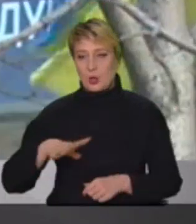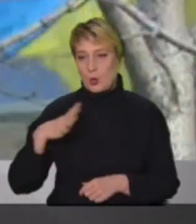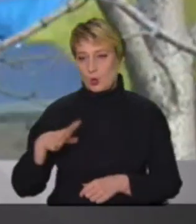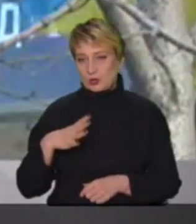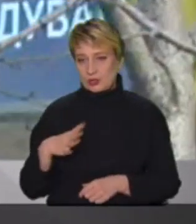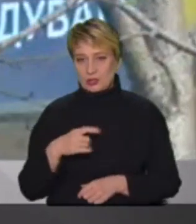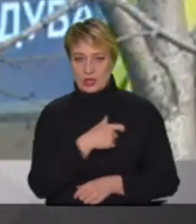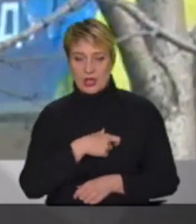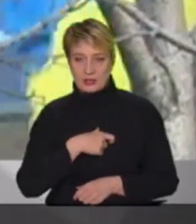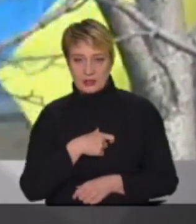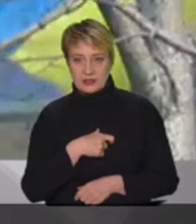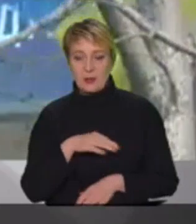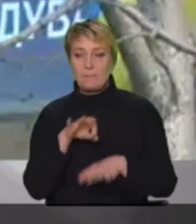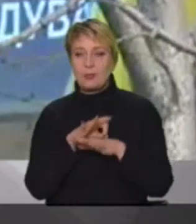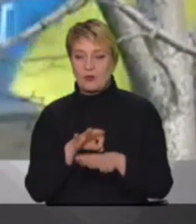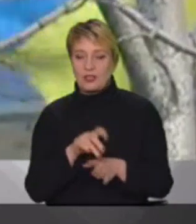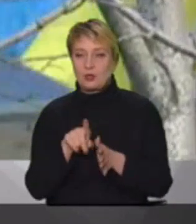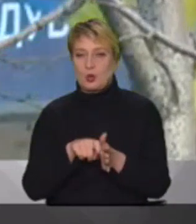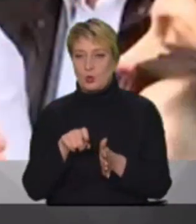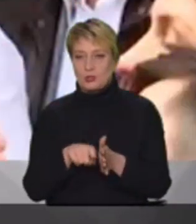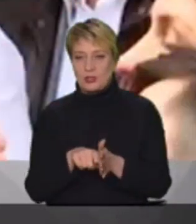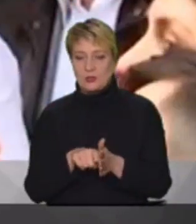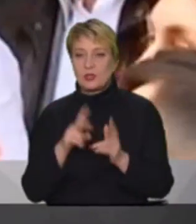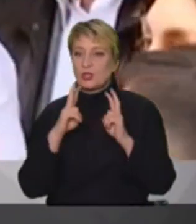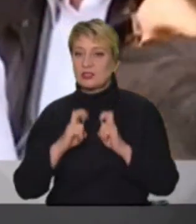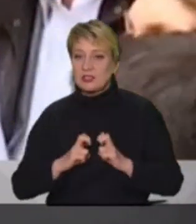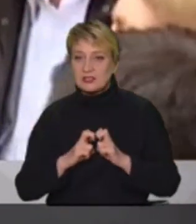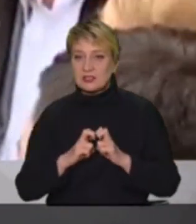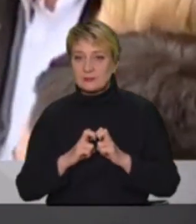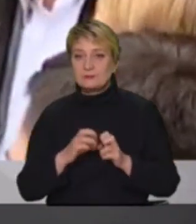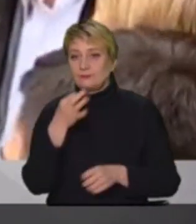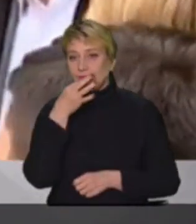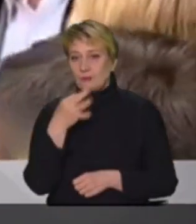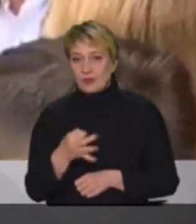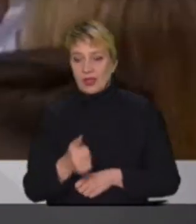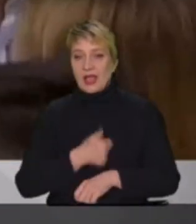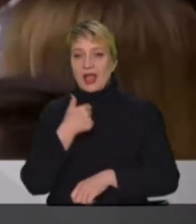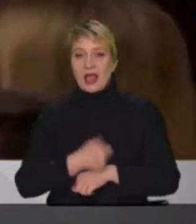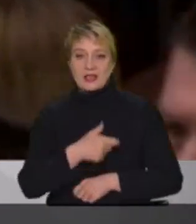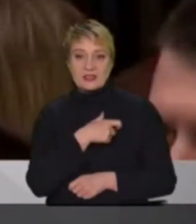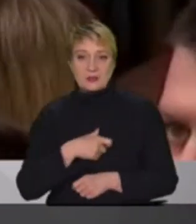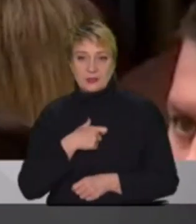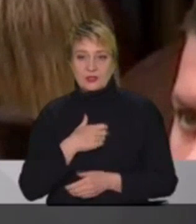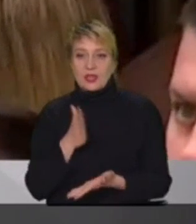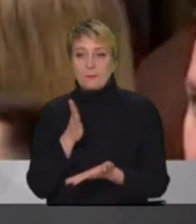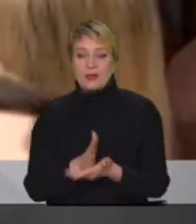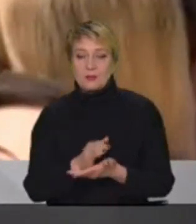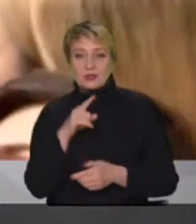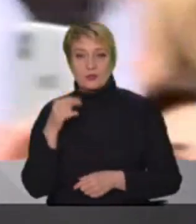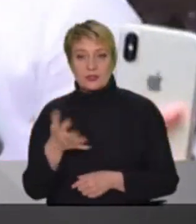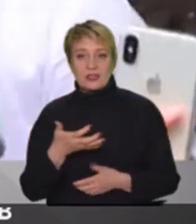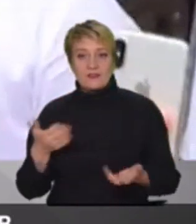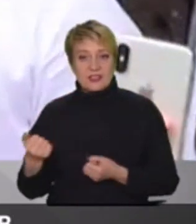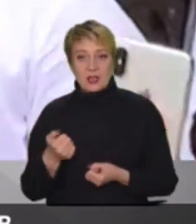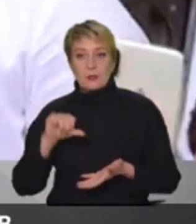проведуть розслідування, так повідомили в ДБР. Слідство встановили, що екс-депутат, перебуваючи на території Росії, взяв участь в одному з пропагандистських